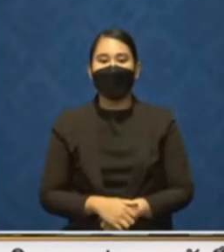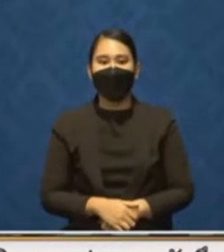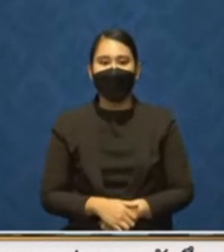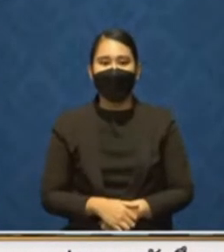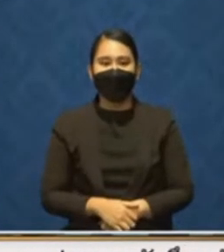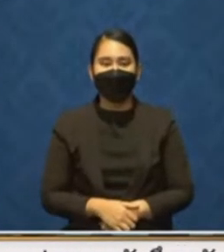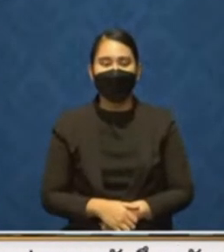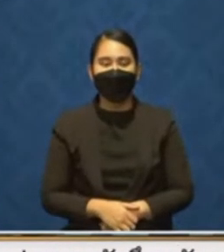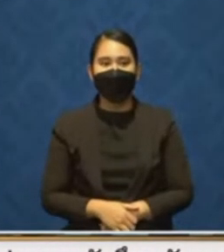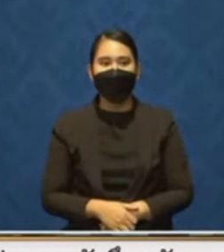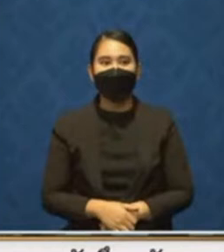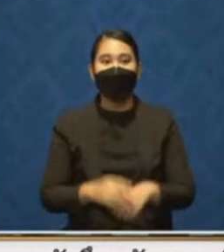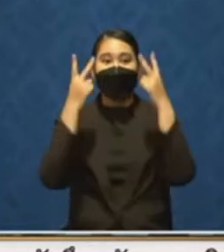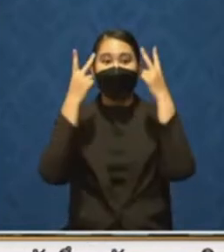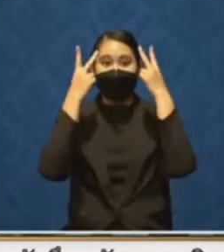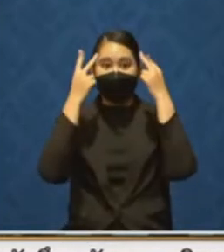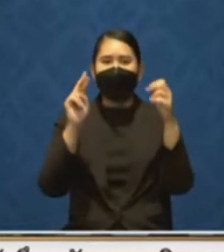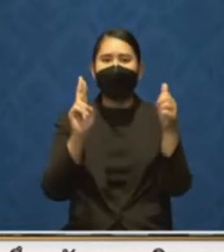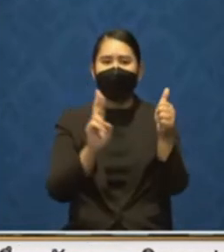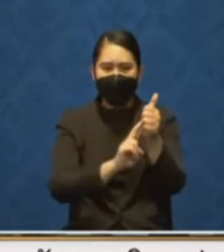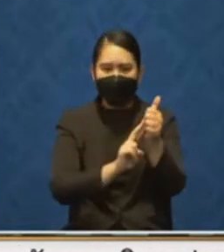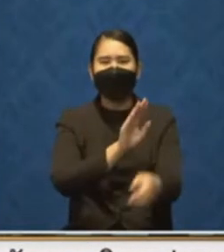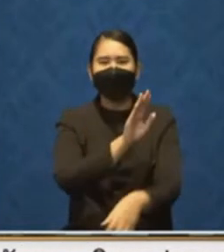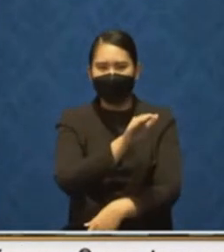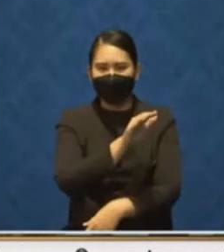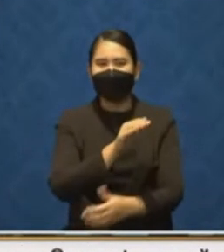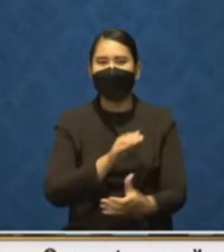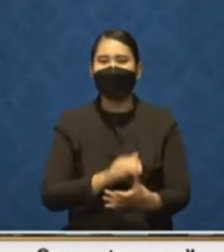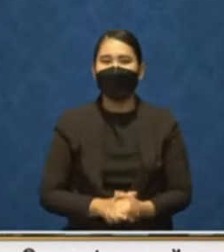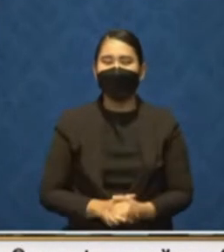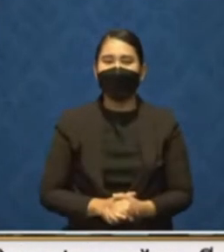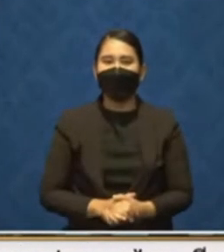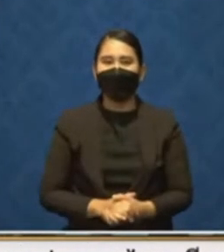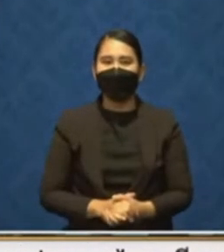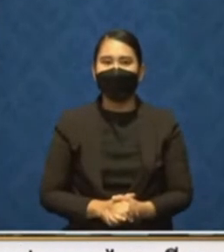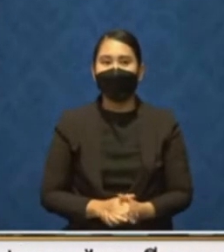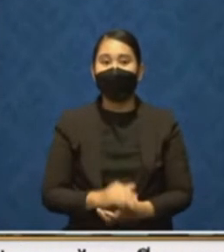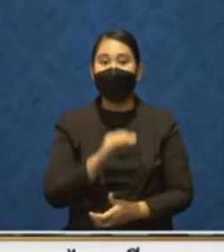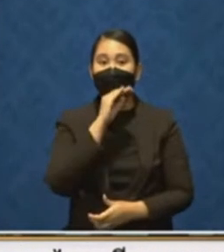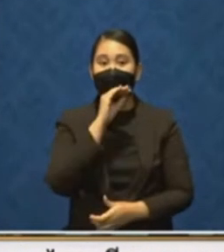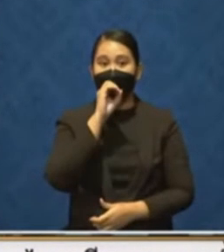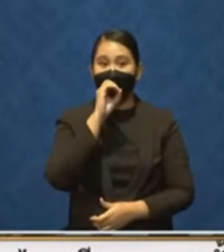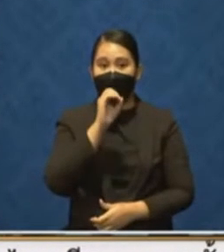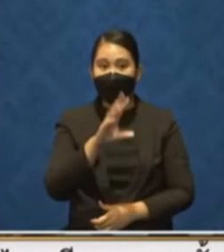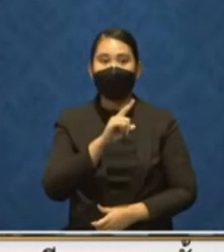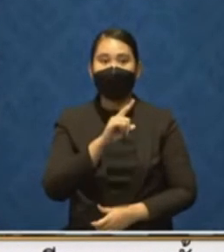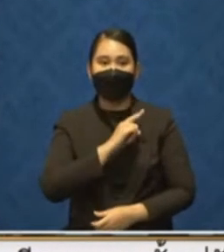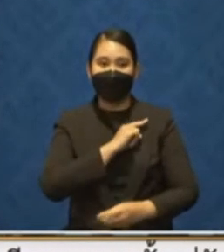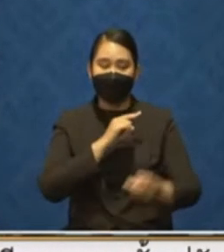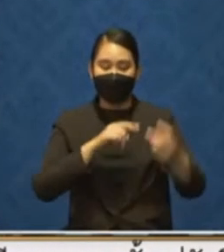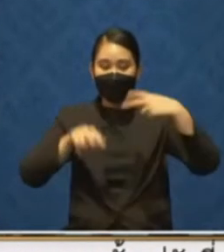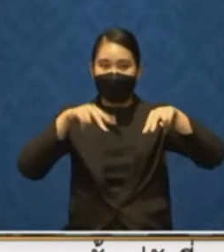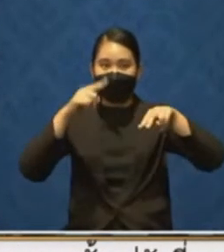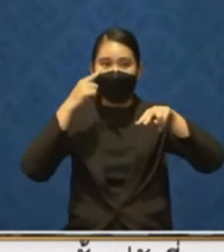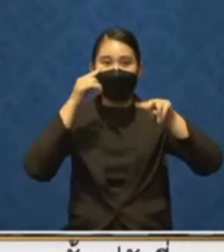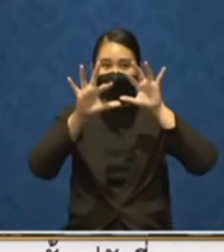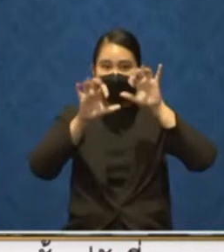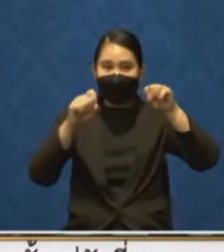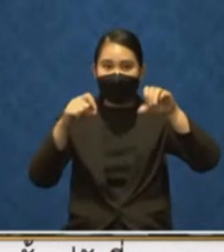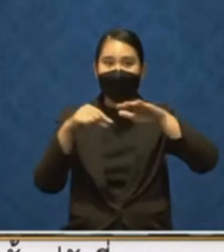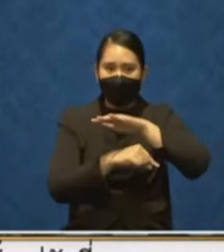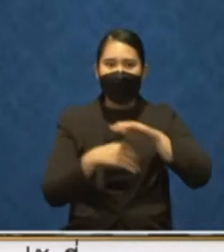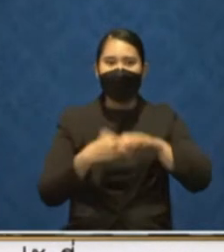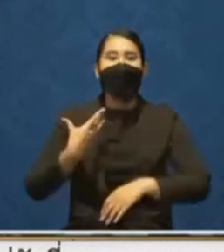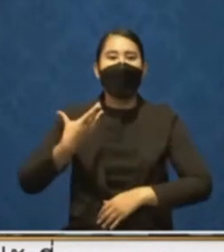จะลองนายกทวีปครับถ้าท่านบอกว่าท่านเป็นผู้ตรวจสอบทุจริตเมื่อวานท่านก็ตอบได้หลาย